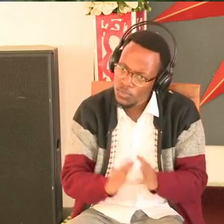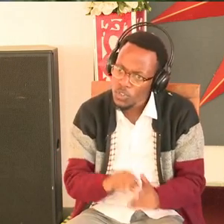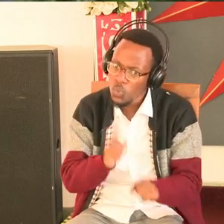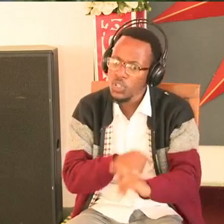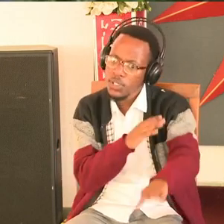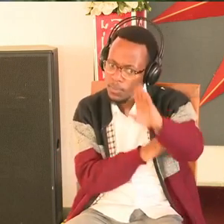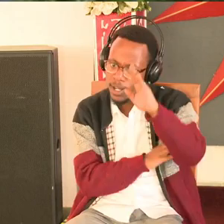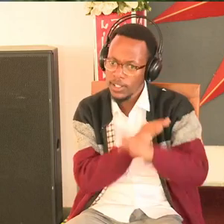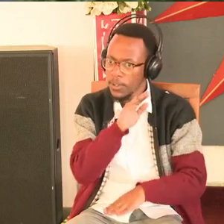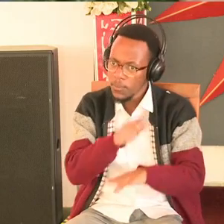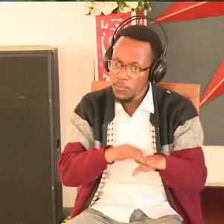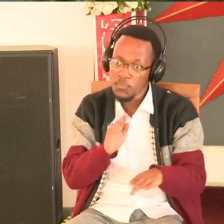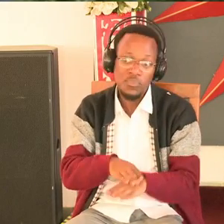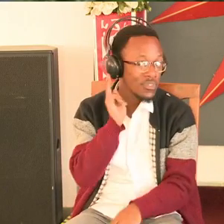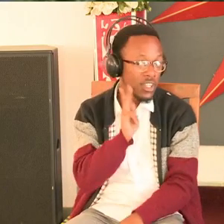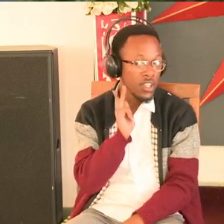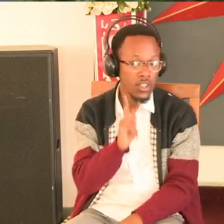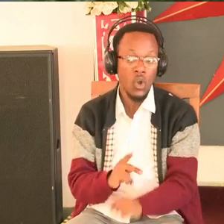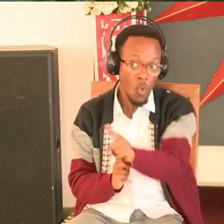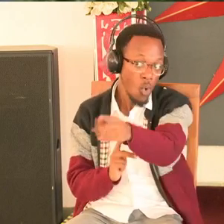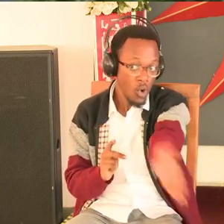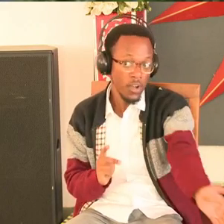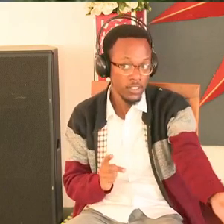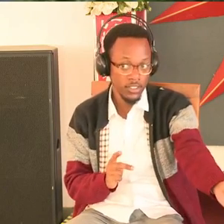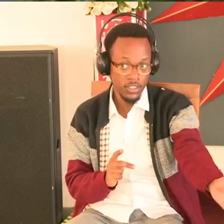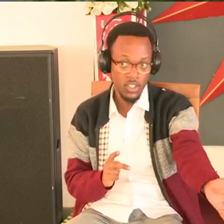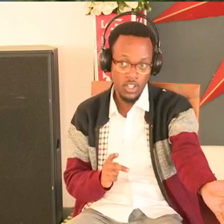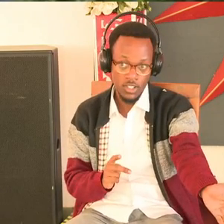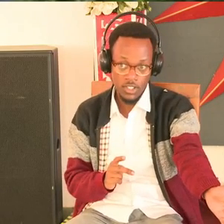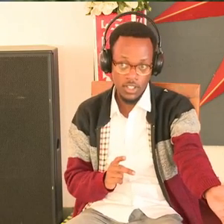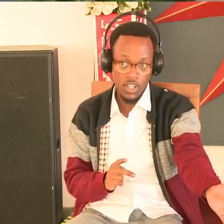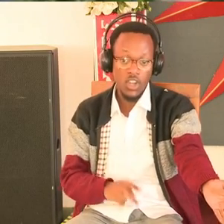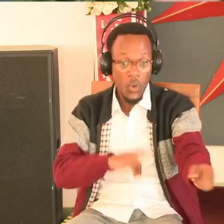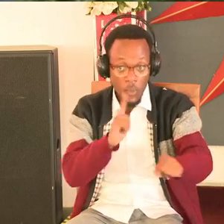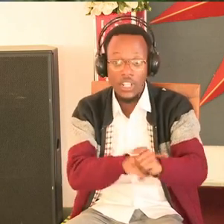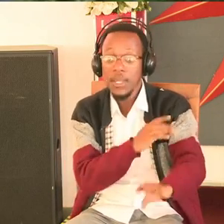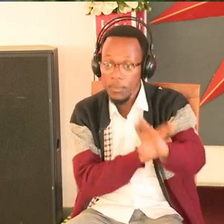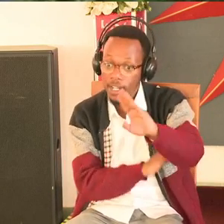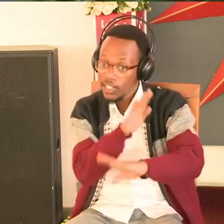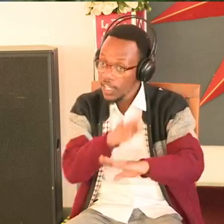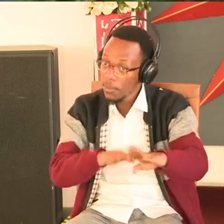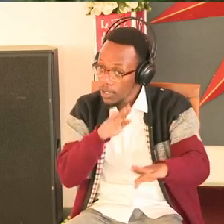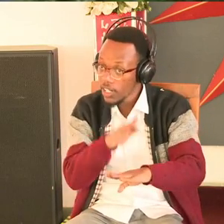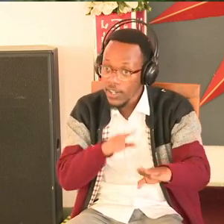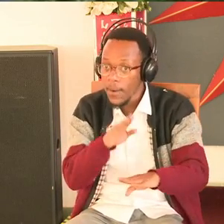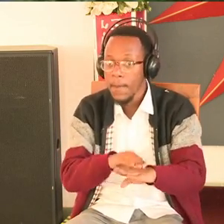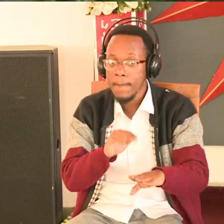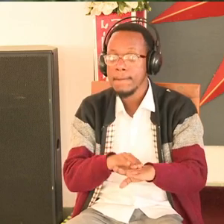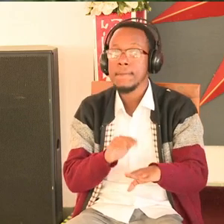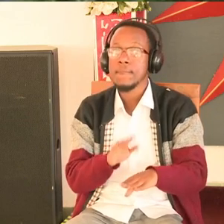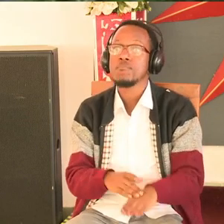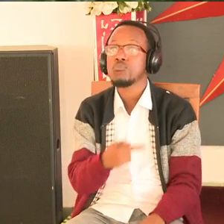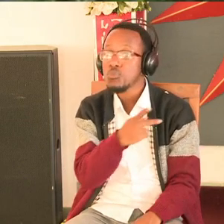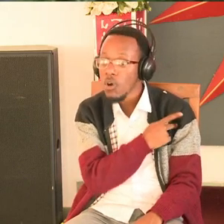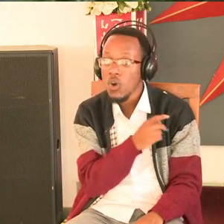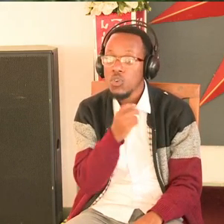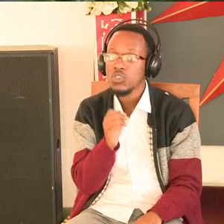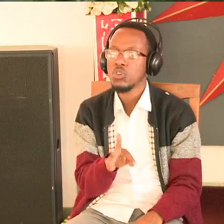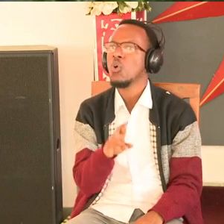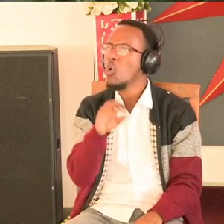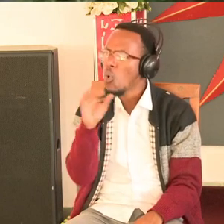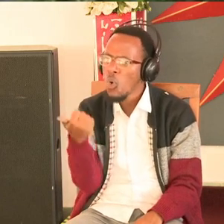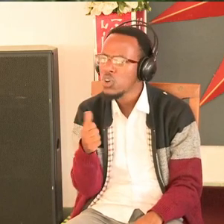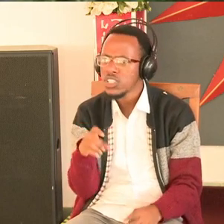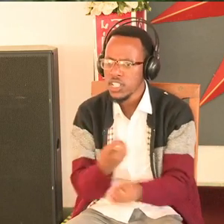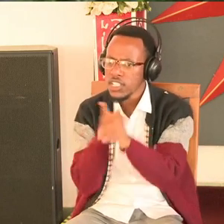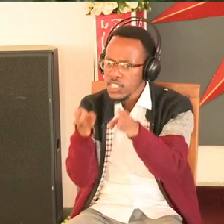Paul ese wari uhari ubwo yahamagaraga Petero ese mwari muhari ubwo yahamagaraga Pawulo ndetse n'abandi